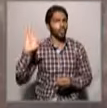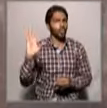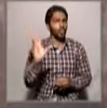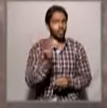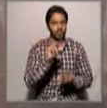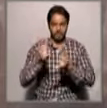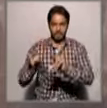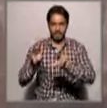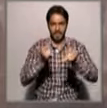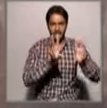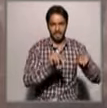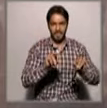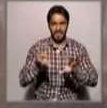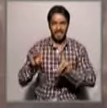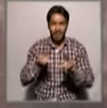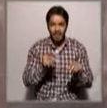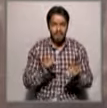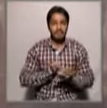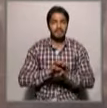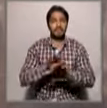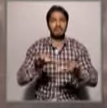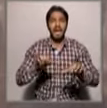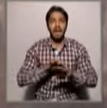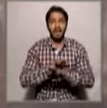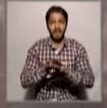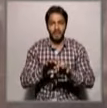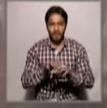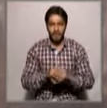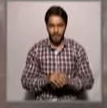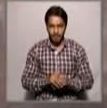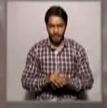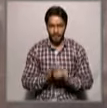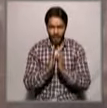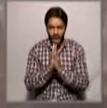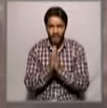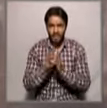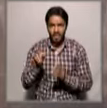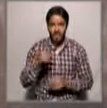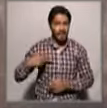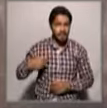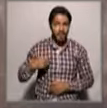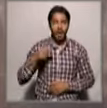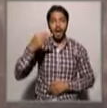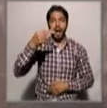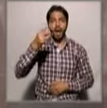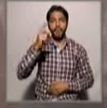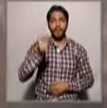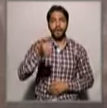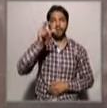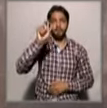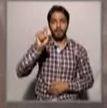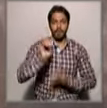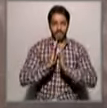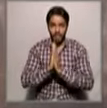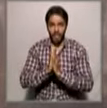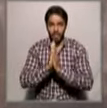على الإطلاق، وهو نوع من العرافة، ونوع من حديث من العرافة. ومن أتى عرافا أو كاهنا فصدقه فقد كفر بما أنزل